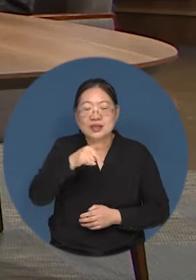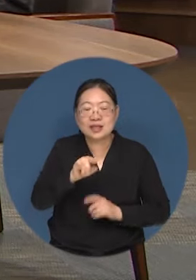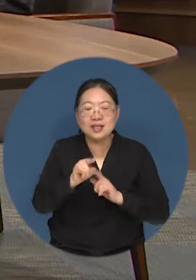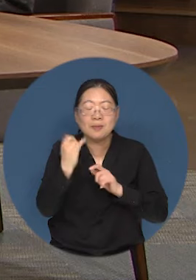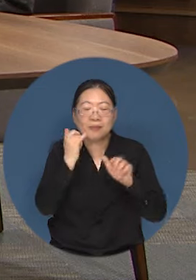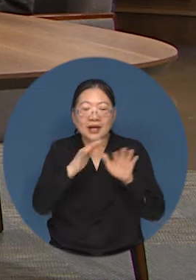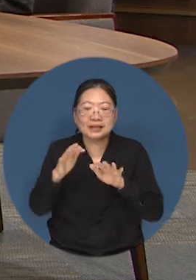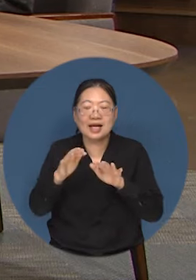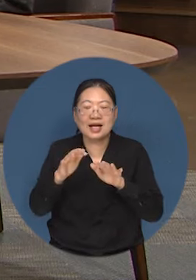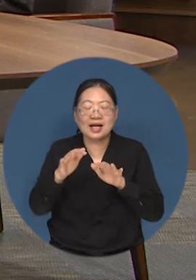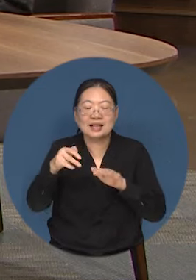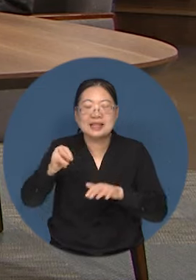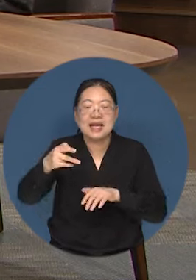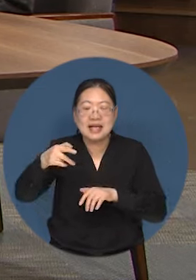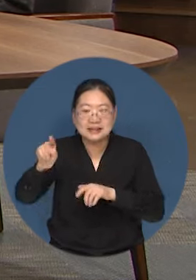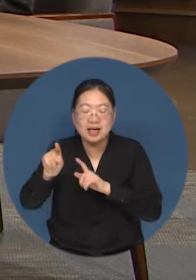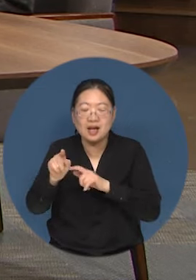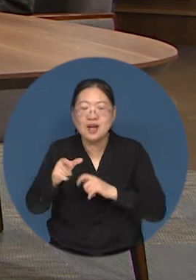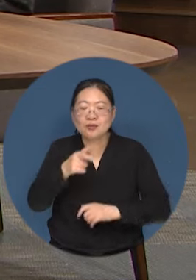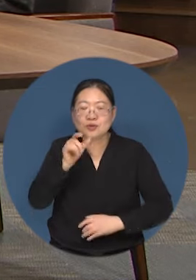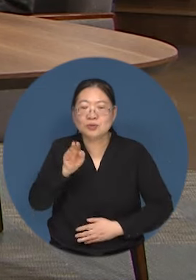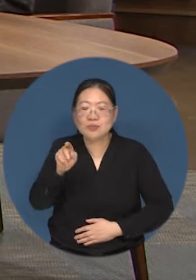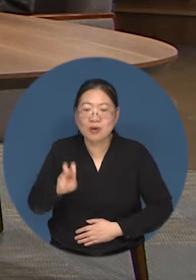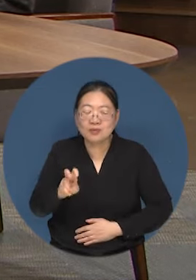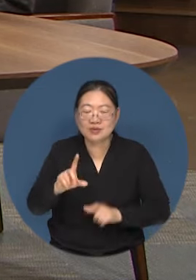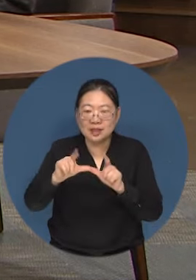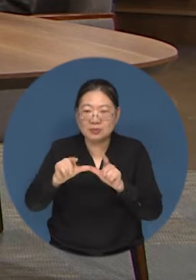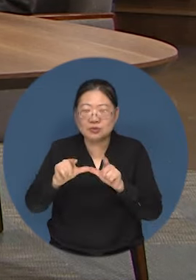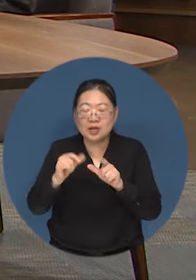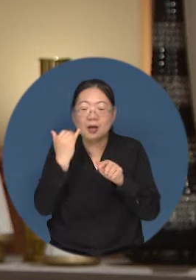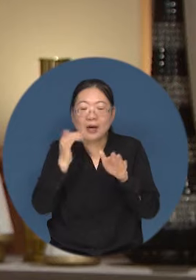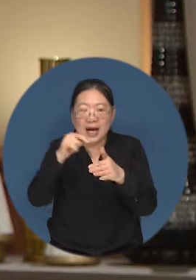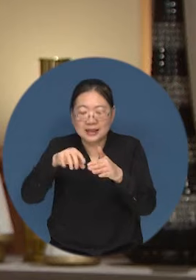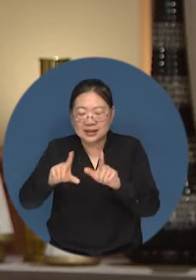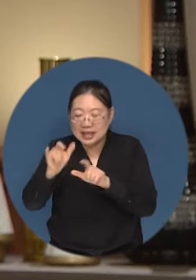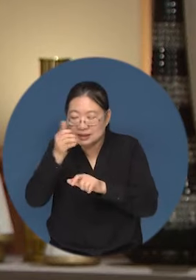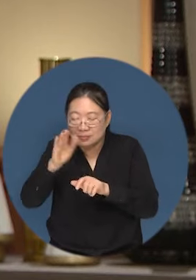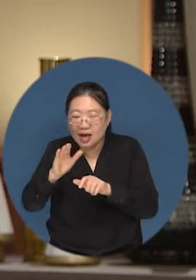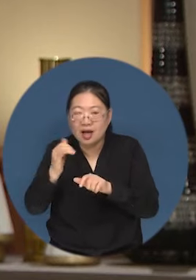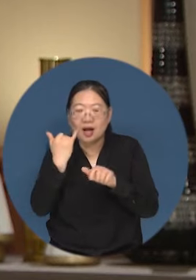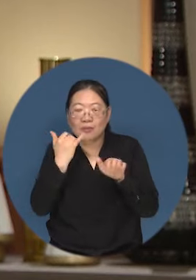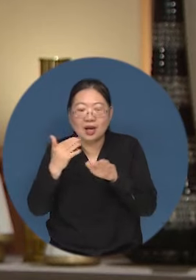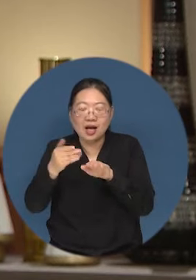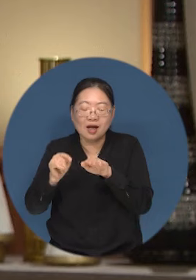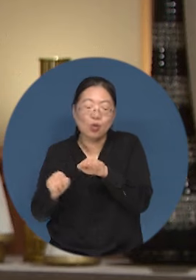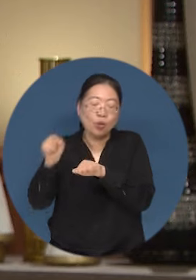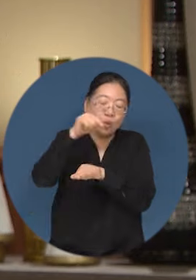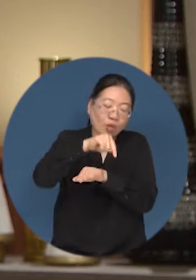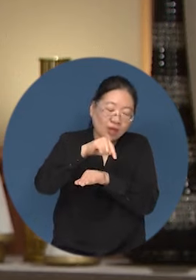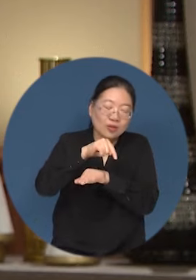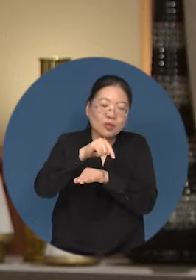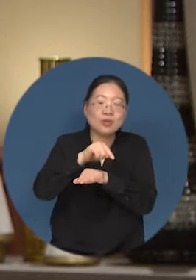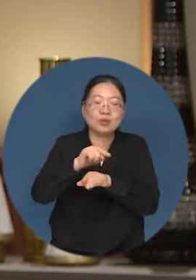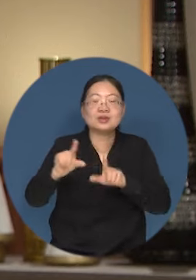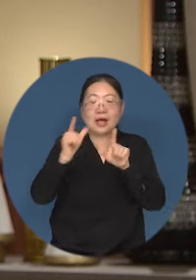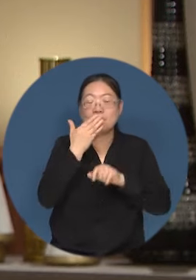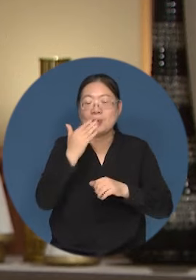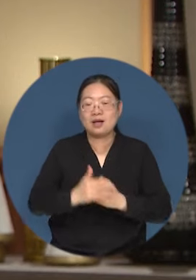물범은 물속에서 거의 대부분을 살지만 번식은 물밖에서도 살죠. 네, 물 밖으로 그렇죠. 나와서 번식을 하니까 그런 종도